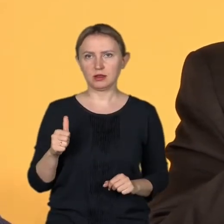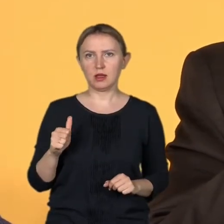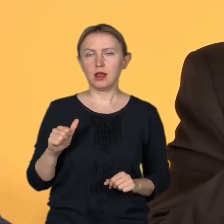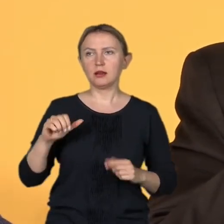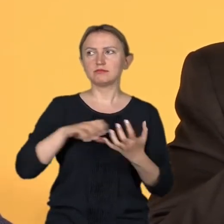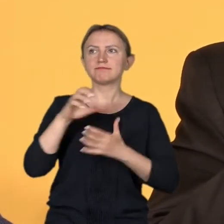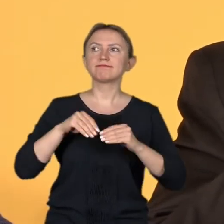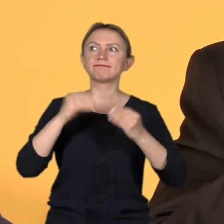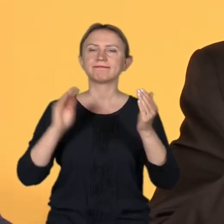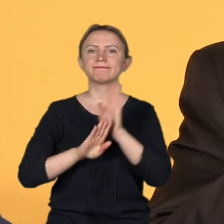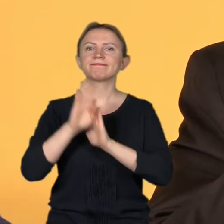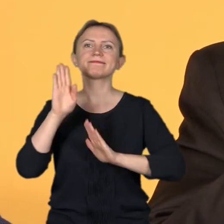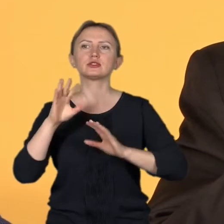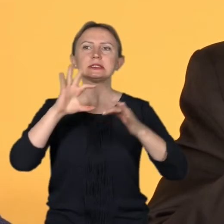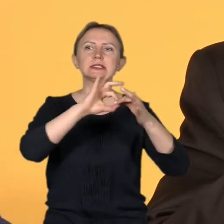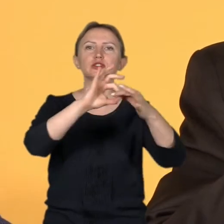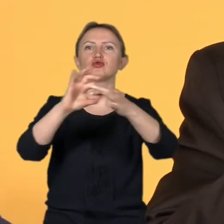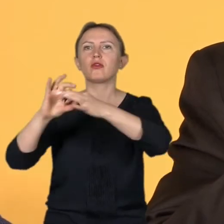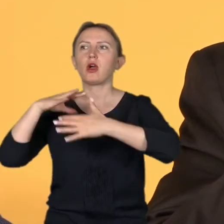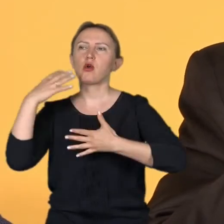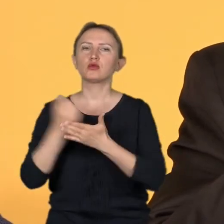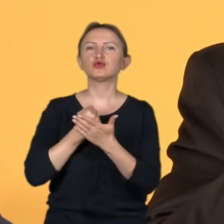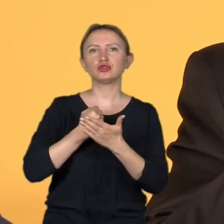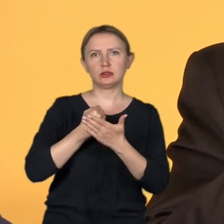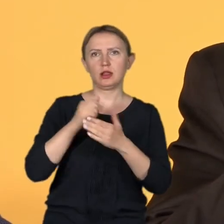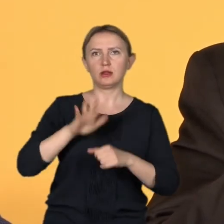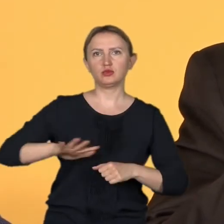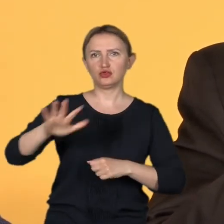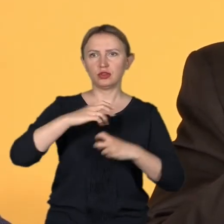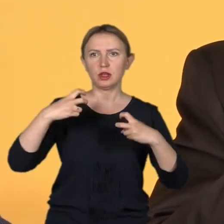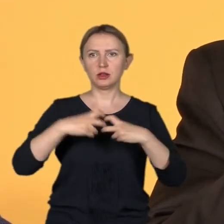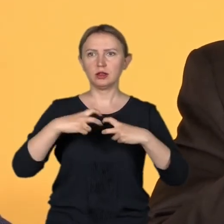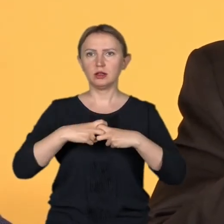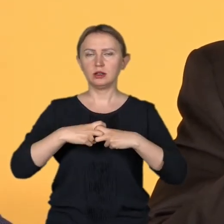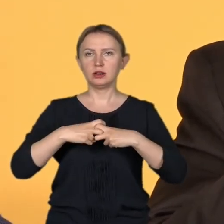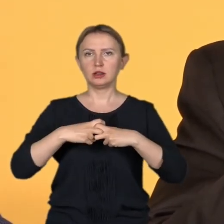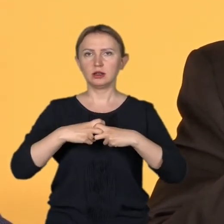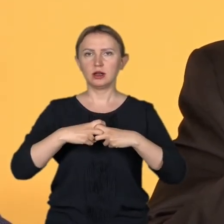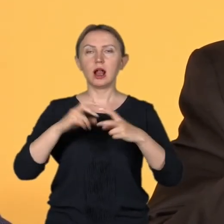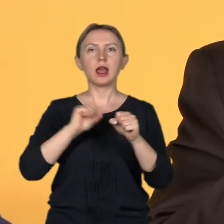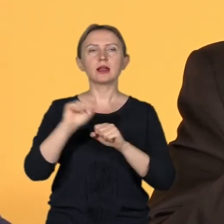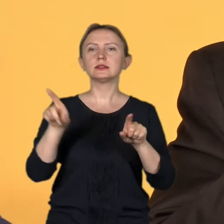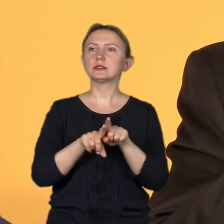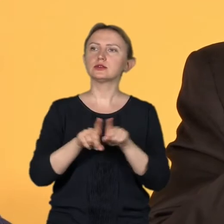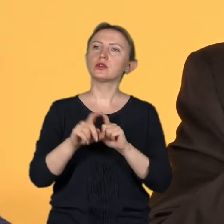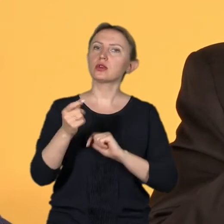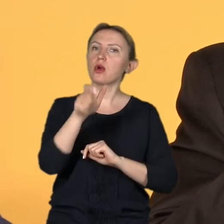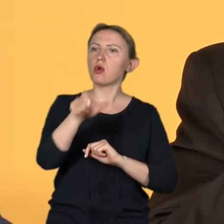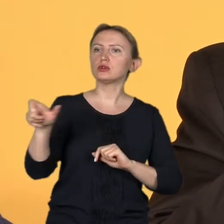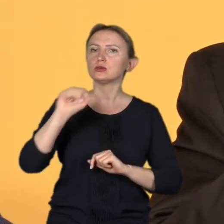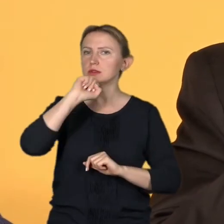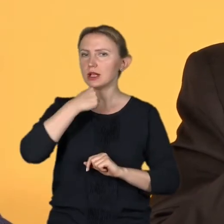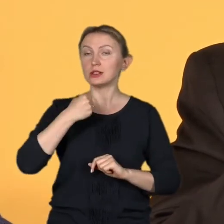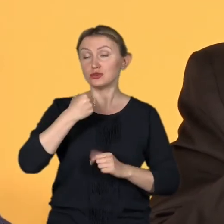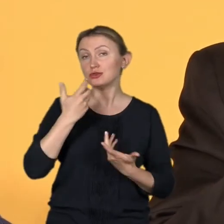cywilizacyjne, między innymi usieciowienie, czyli korzystanie z przestrzeni internetu. mamy jednak też trochę osób starszych,